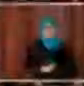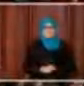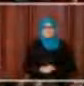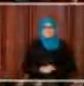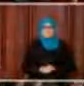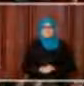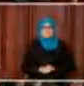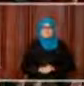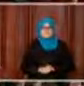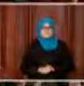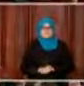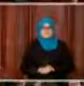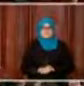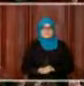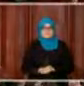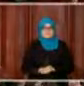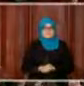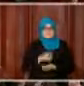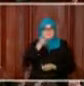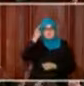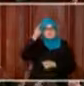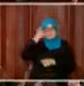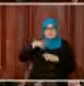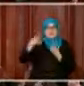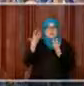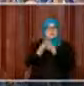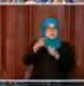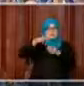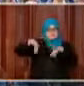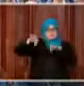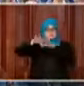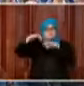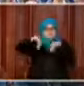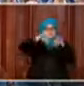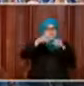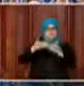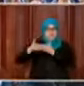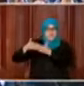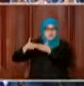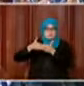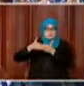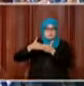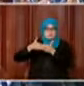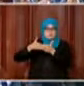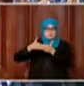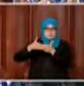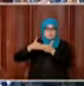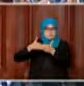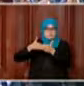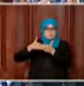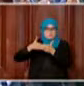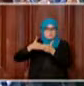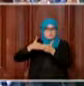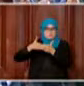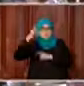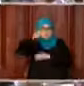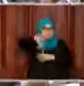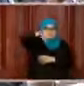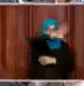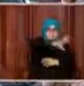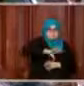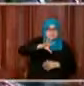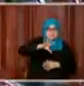الطبيعي هو مع شقائنا في المغرب العربي وفي